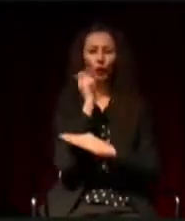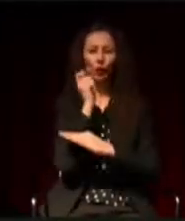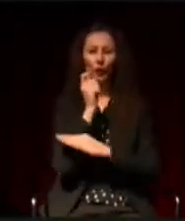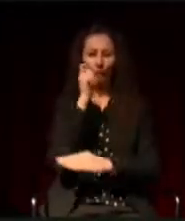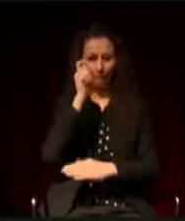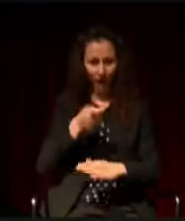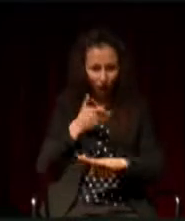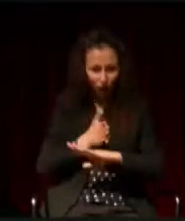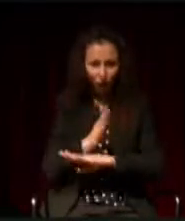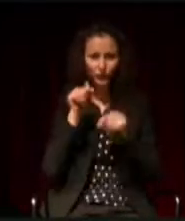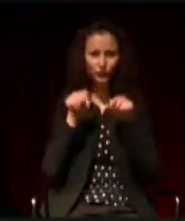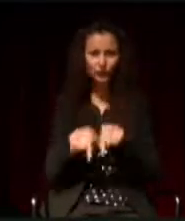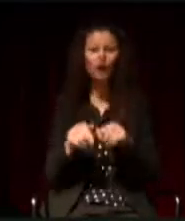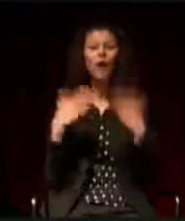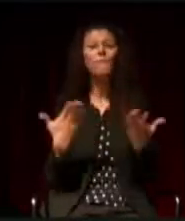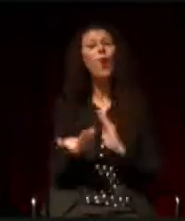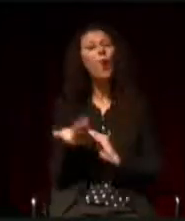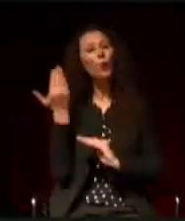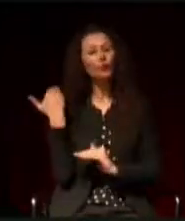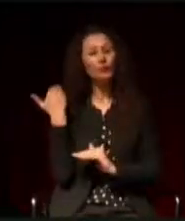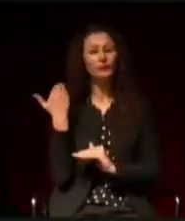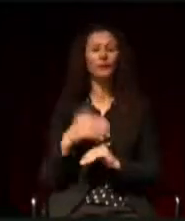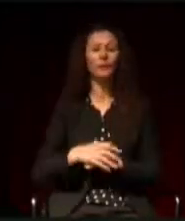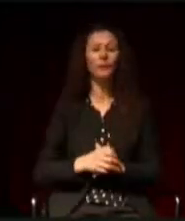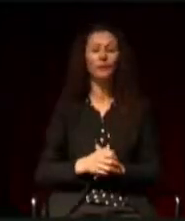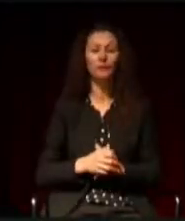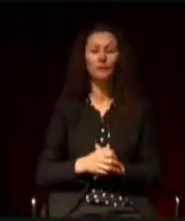gündem gerçekleştireceğiz. Ama öncesinde